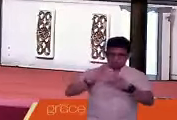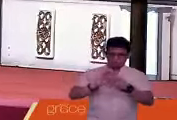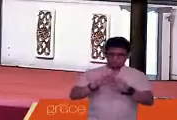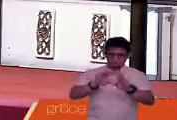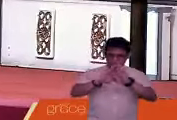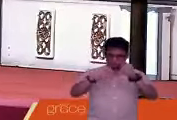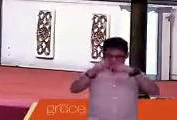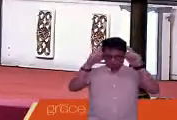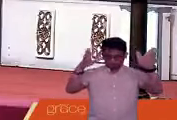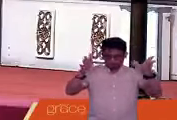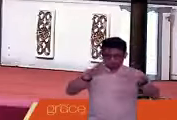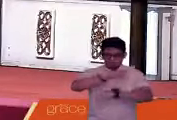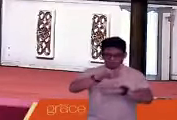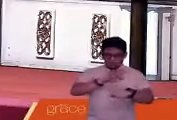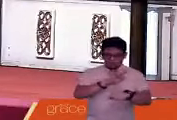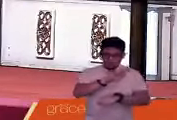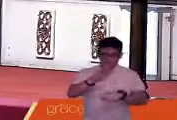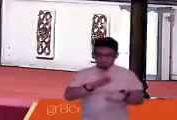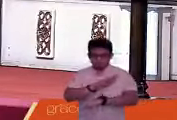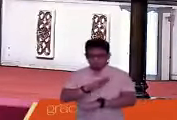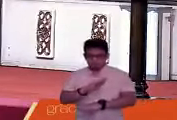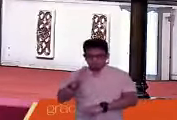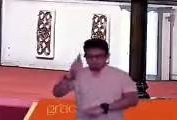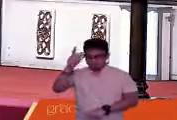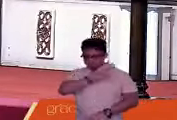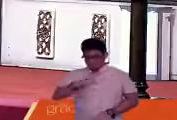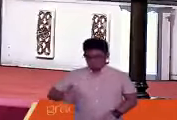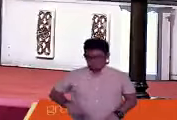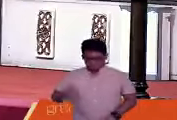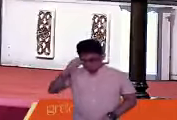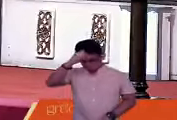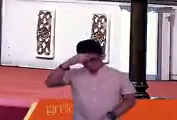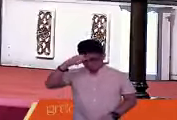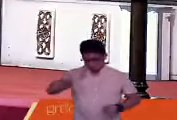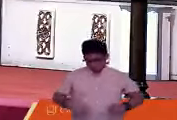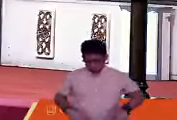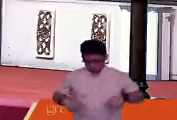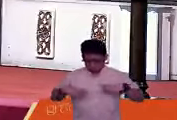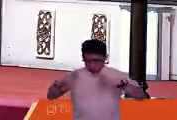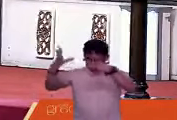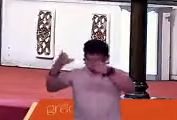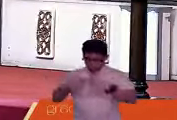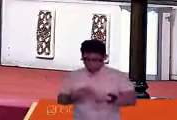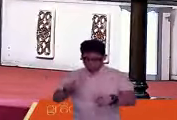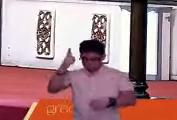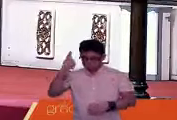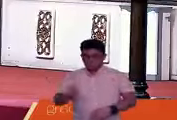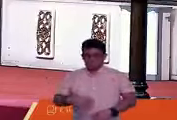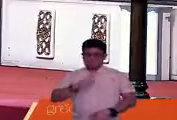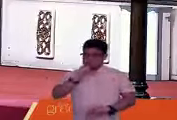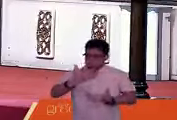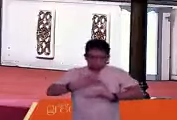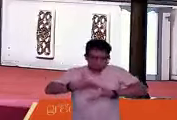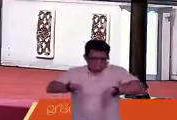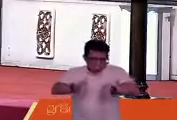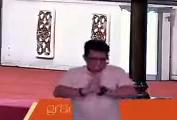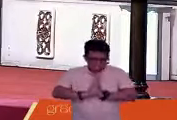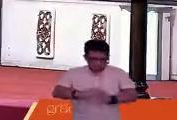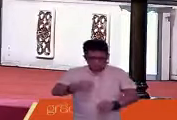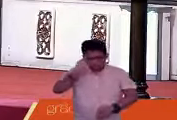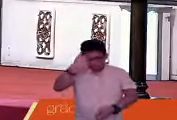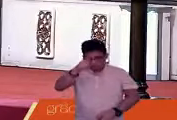King Solomon's life was understanding. He received from God. He did not ask